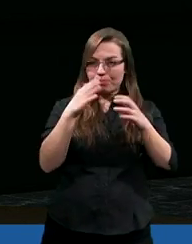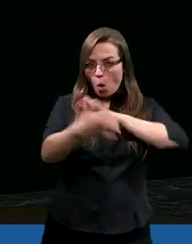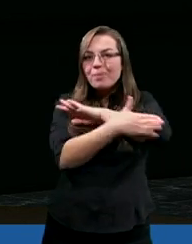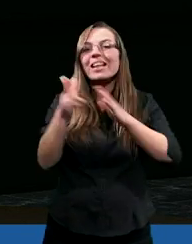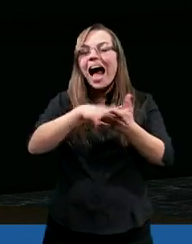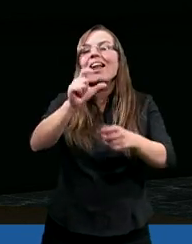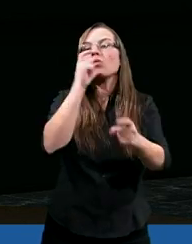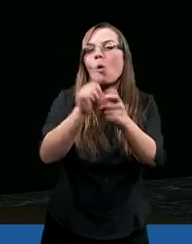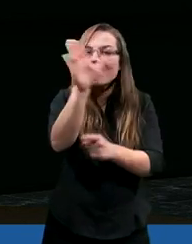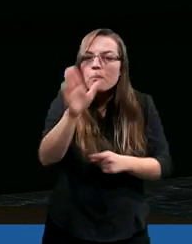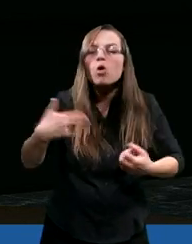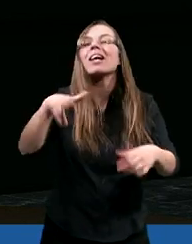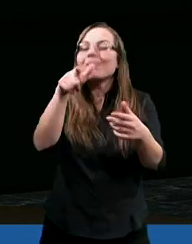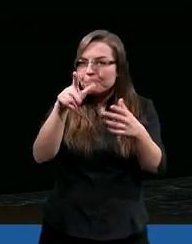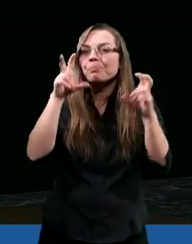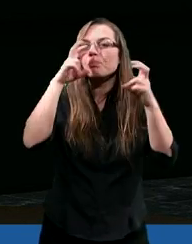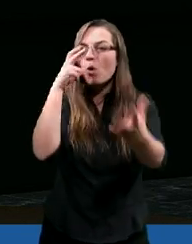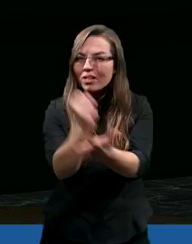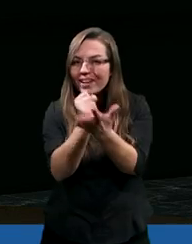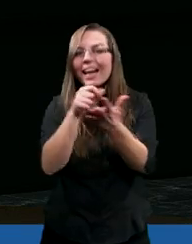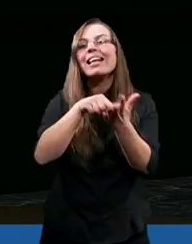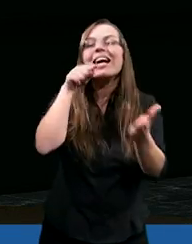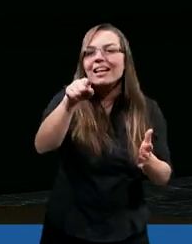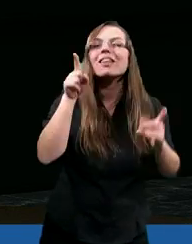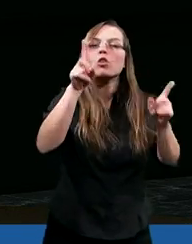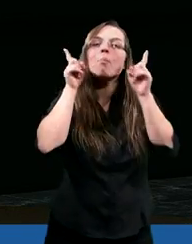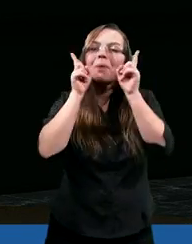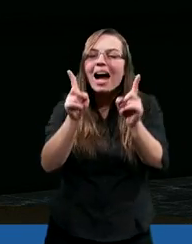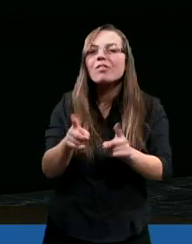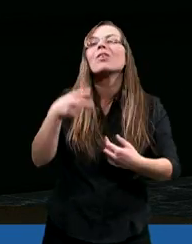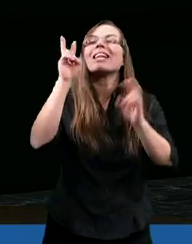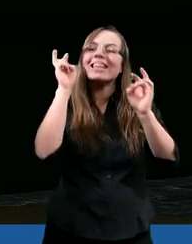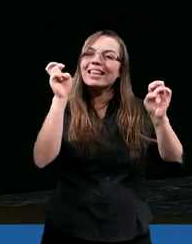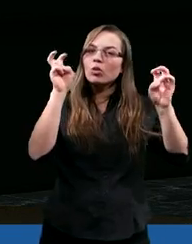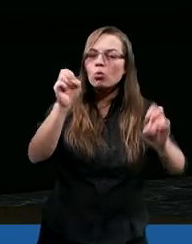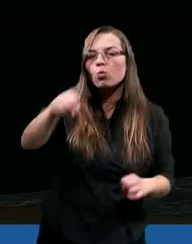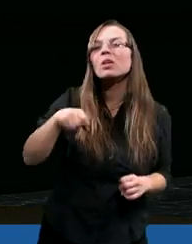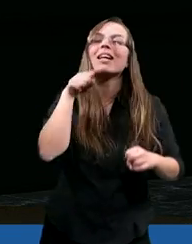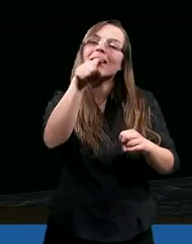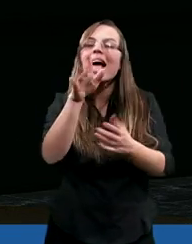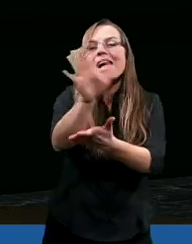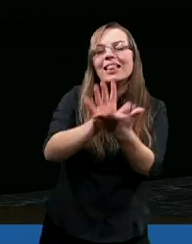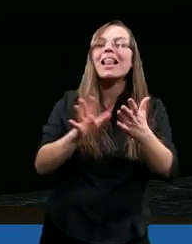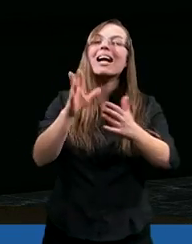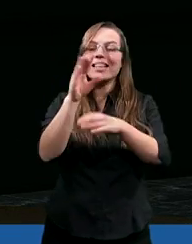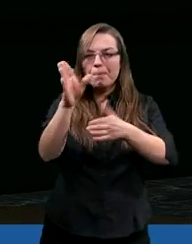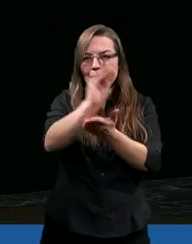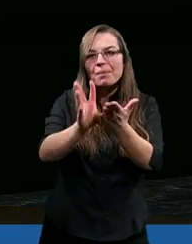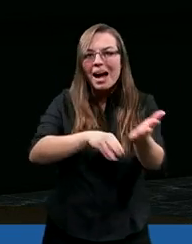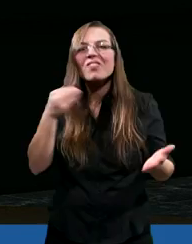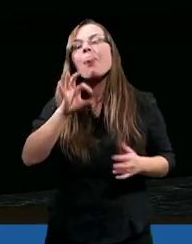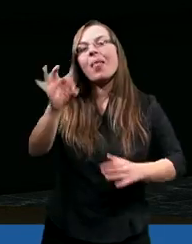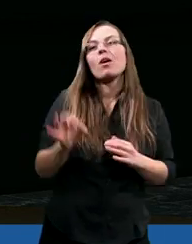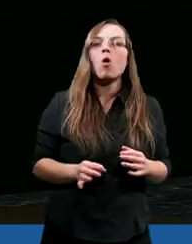Bożym, które na potwierdzenie, że są prawdziwe, cytują teksty Pisma Świętego.